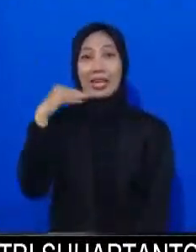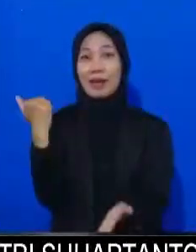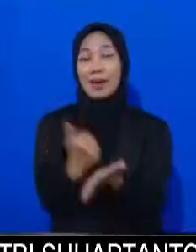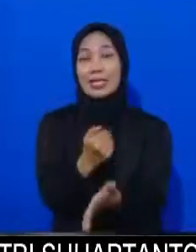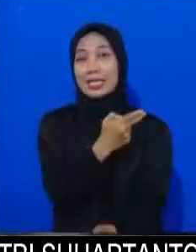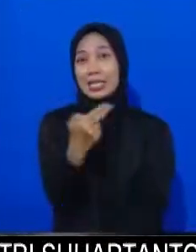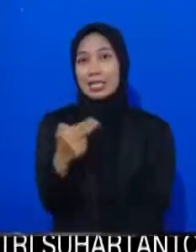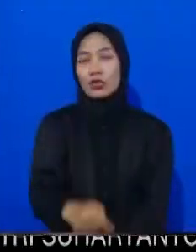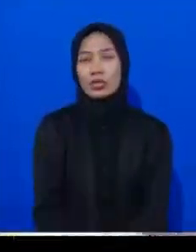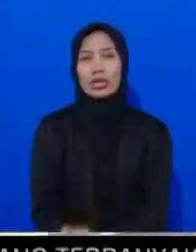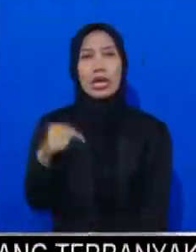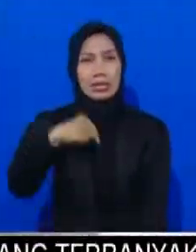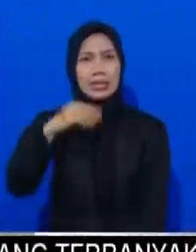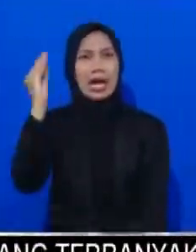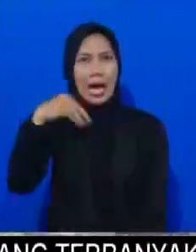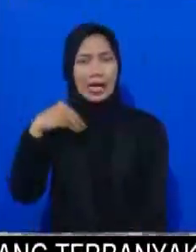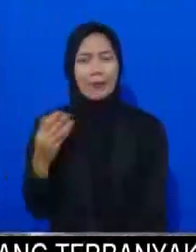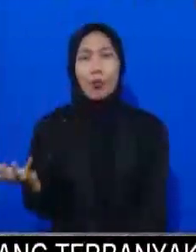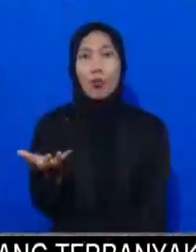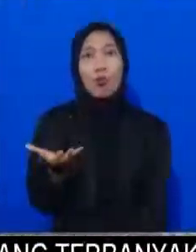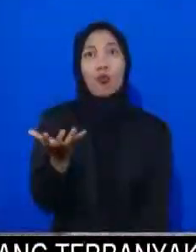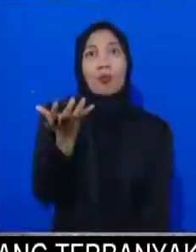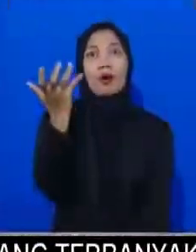ras ayam termahal di dunia saat ini.